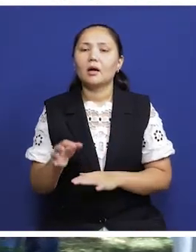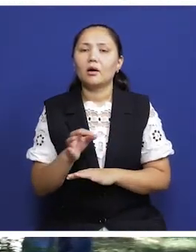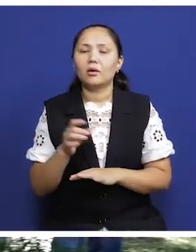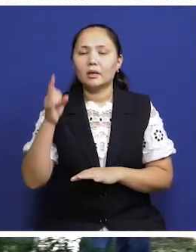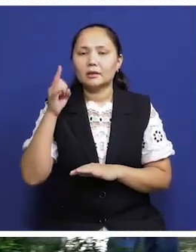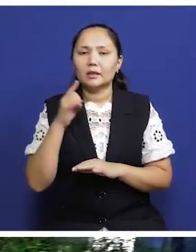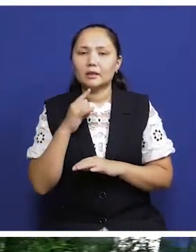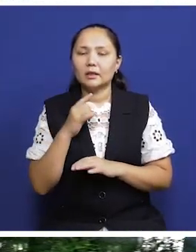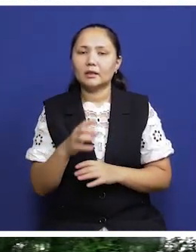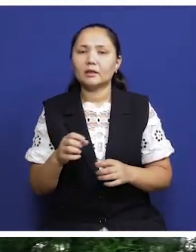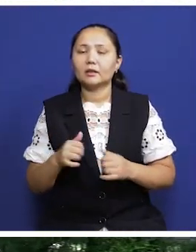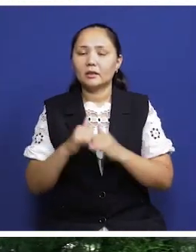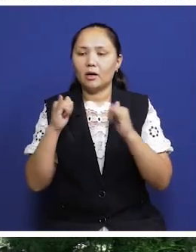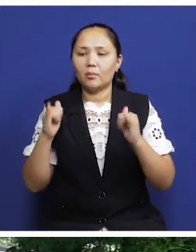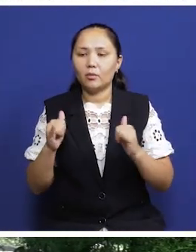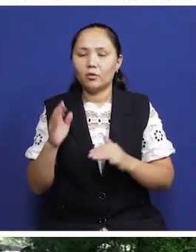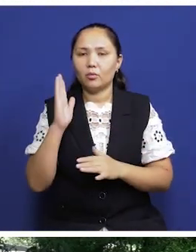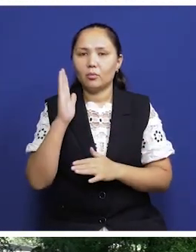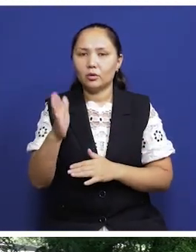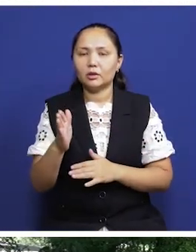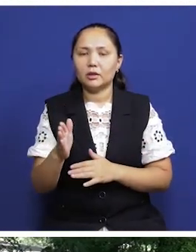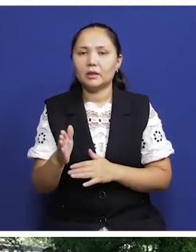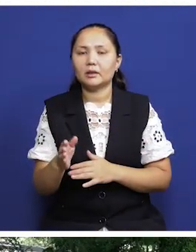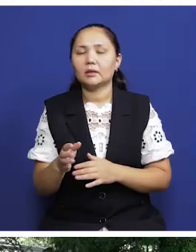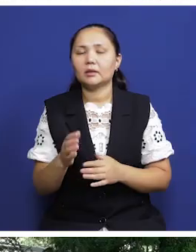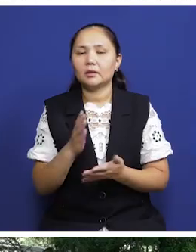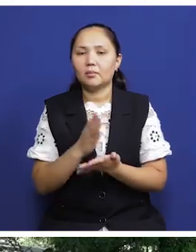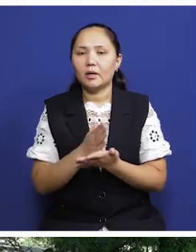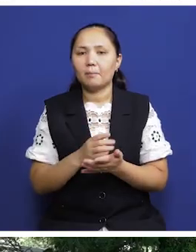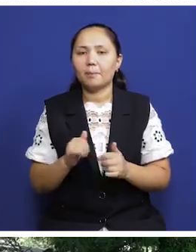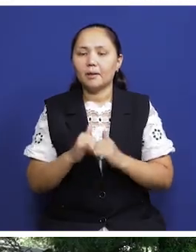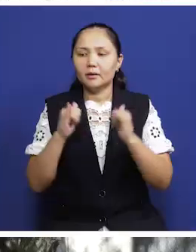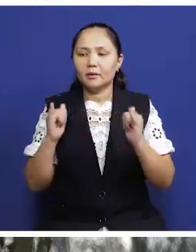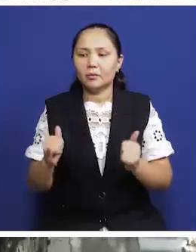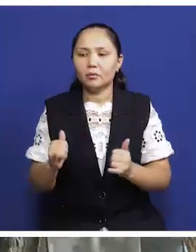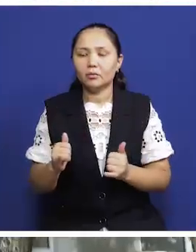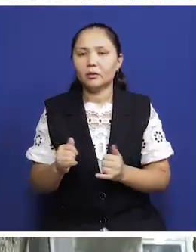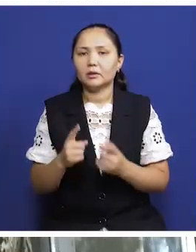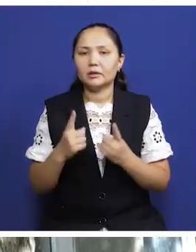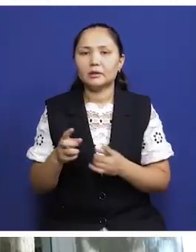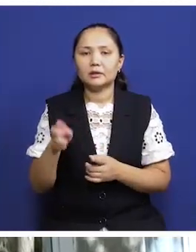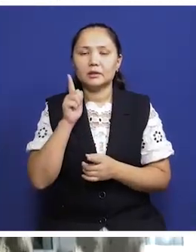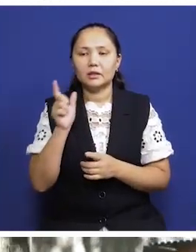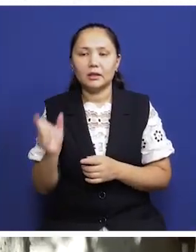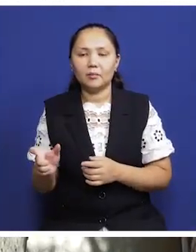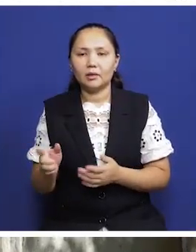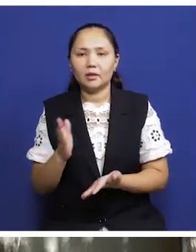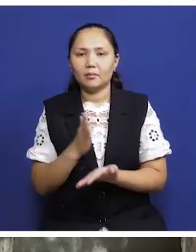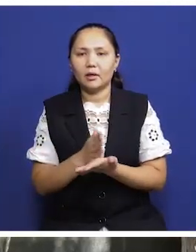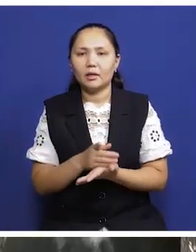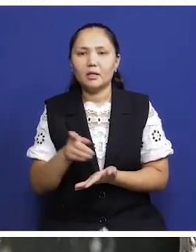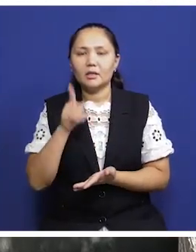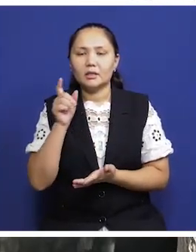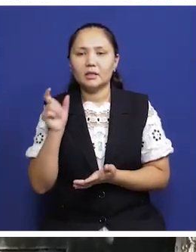қазақ халқының қарқынды дамуы ел болашағының кепілі. Даму барысында негізгі рөл жастарға артылғанын ескерсек, сол жастар